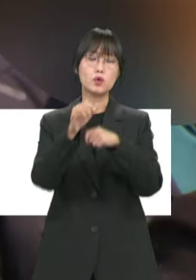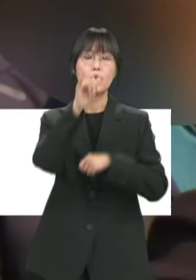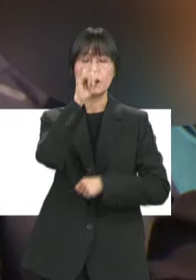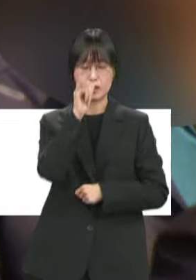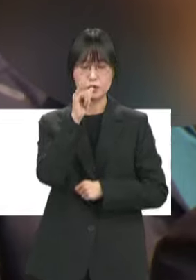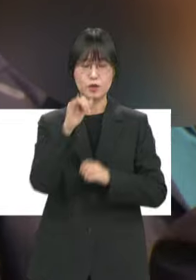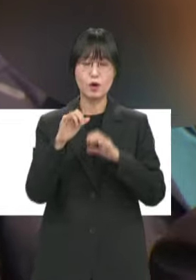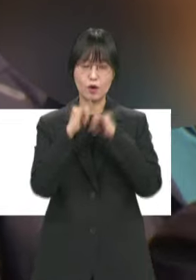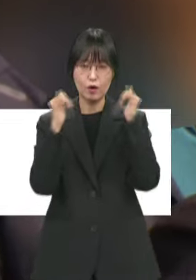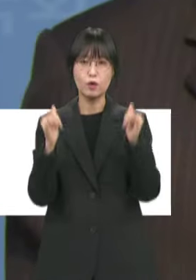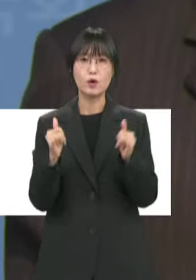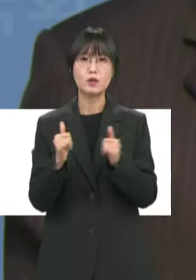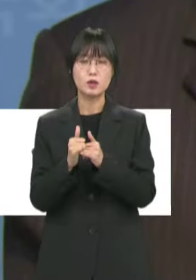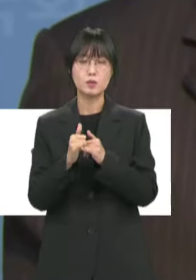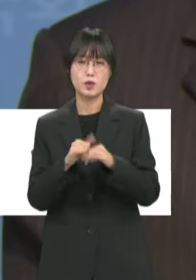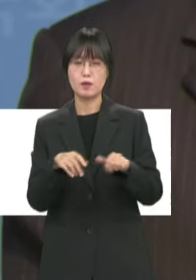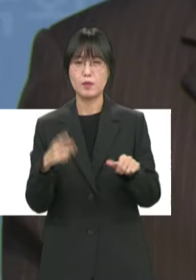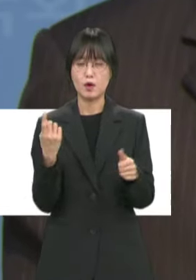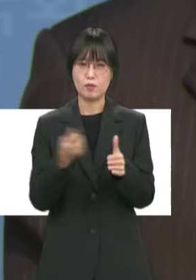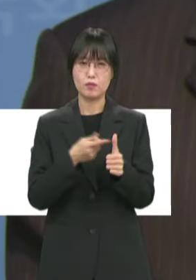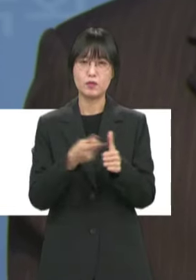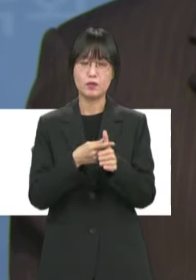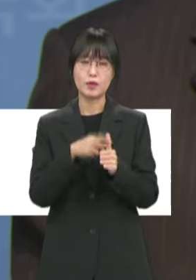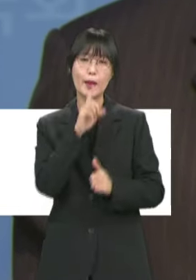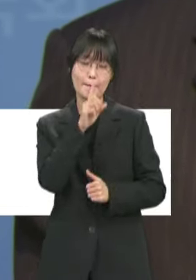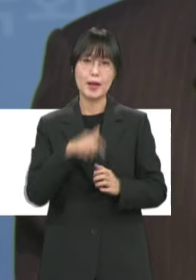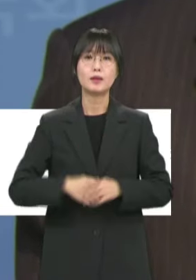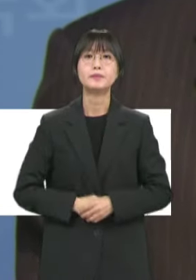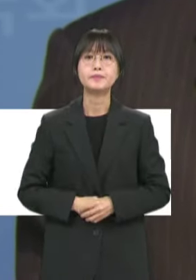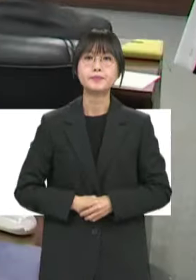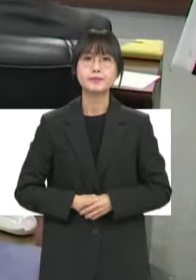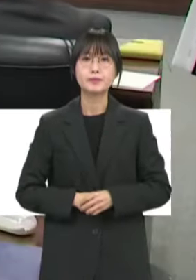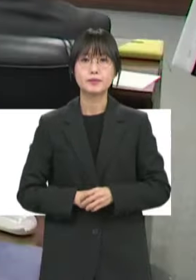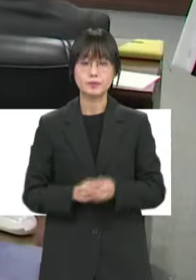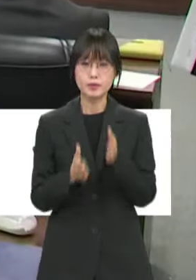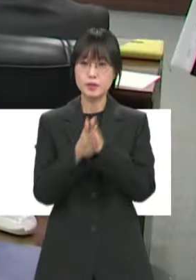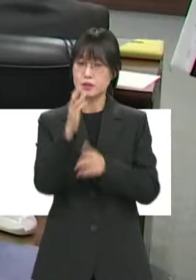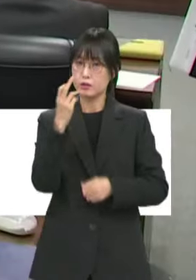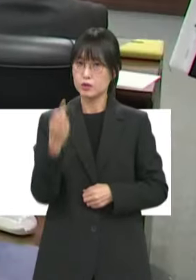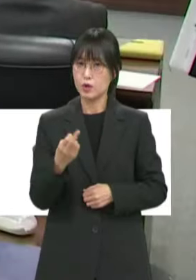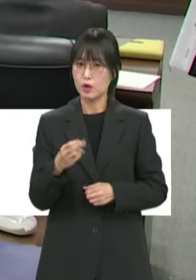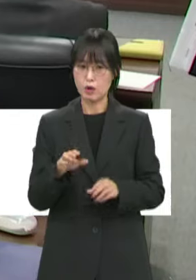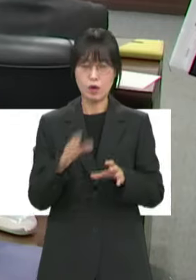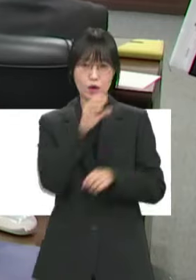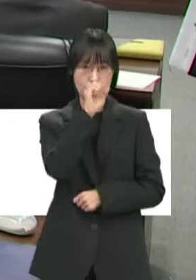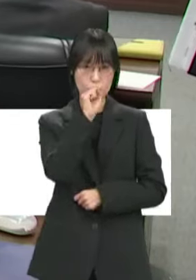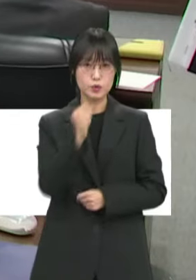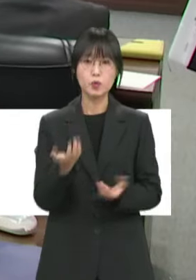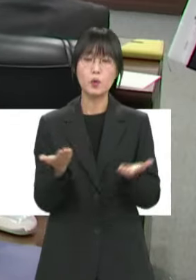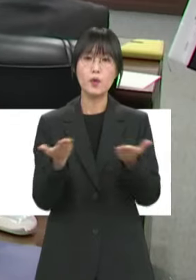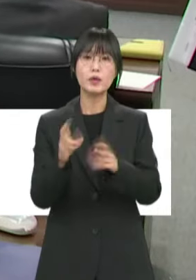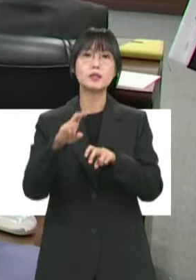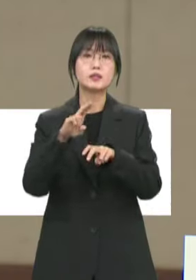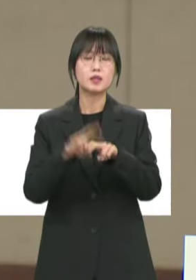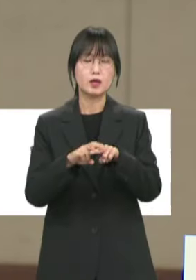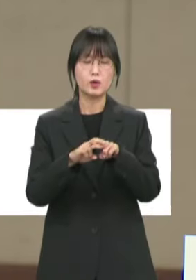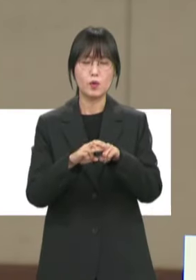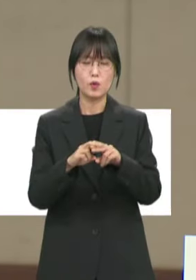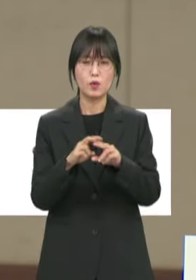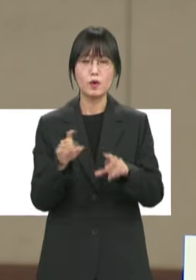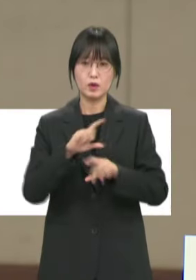국제 사회로부터 지탄을 받을 것이라고 주장했습니다 시장은 이에 대해 좋은 일자리로 지역 소멸을 막는게